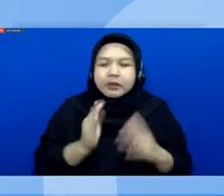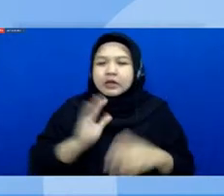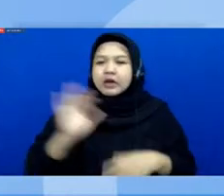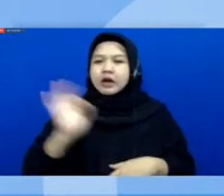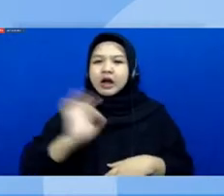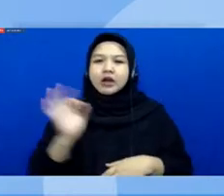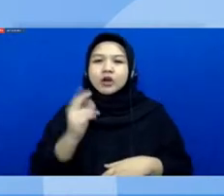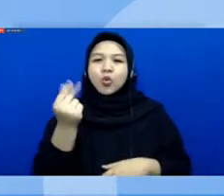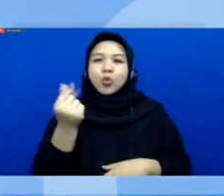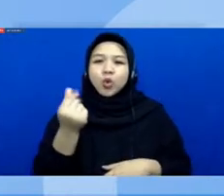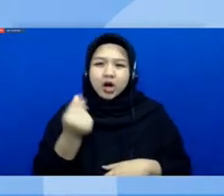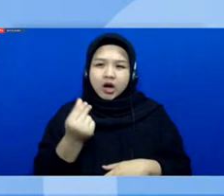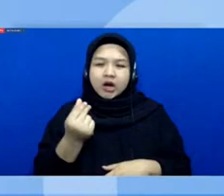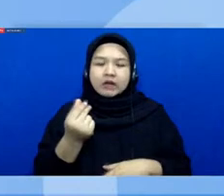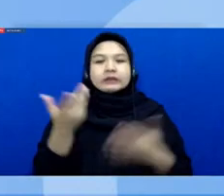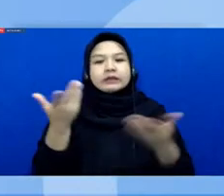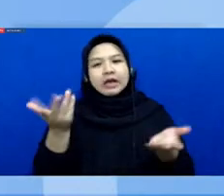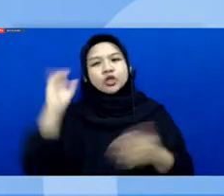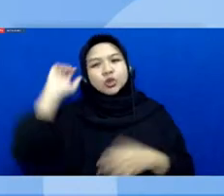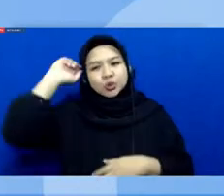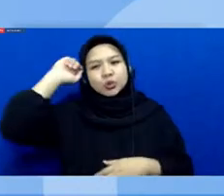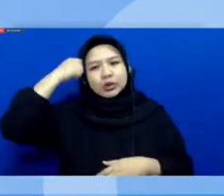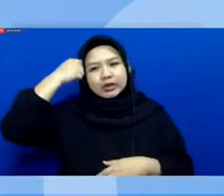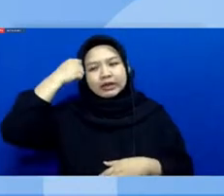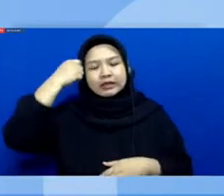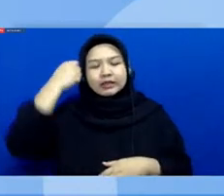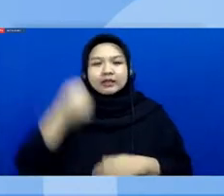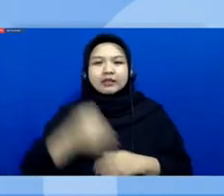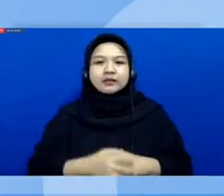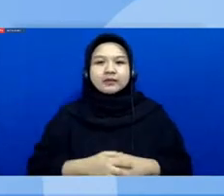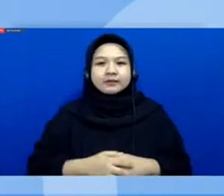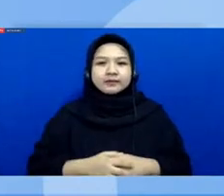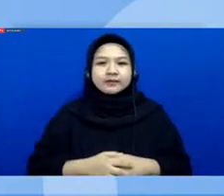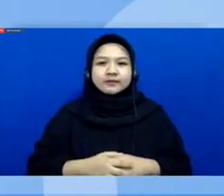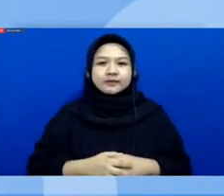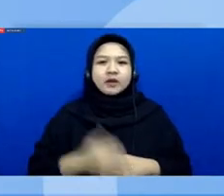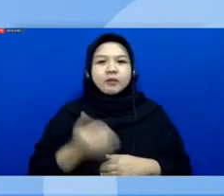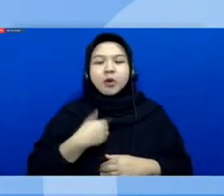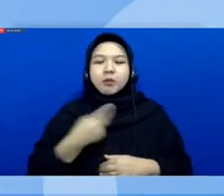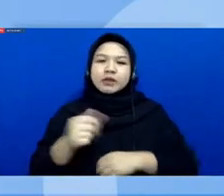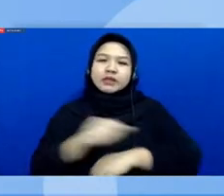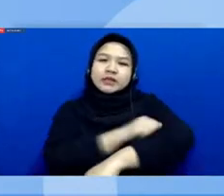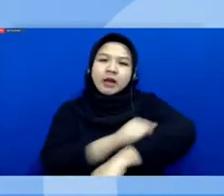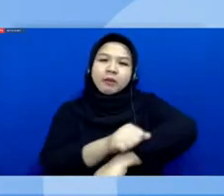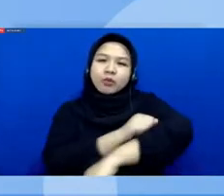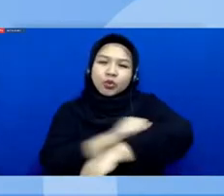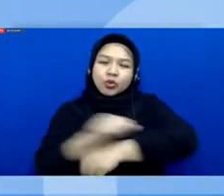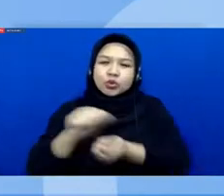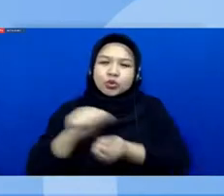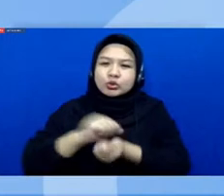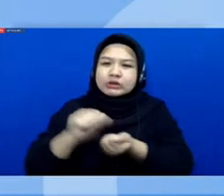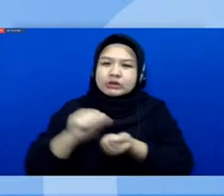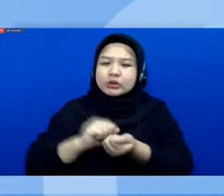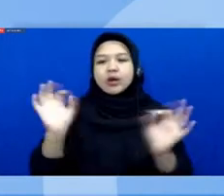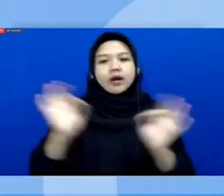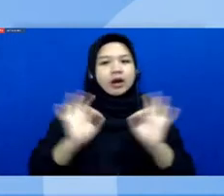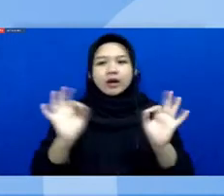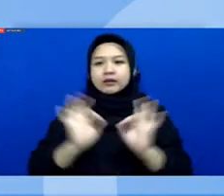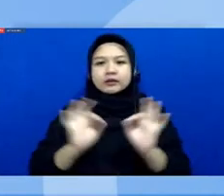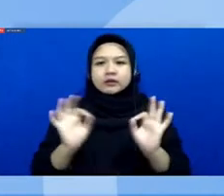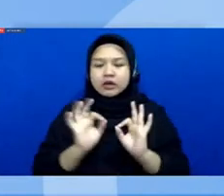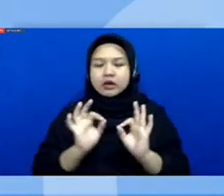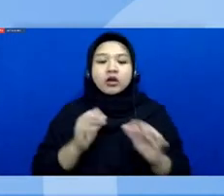harta gak sulit buatan ini ku acan tumbas sabun gak ngubahin buatan nenten acan liat